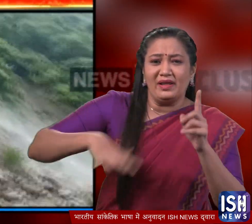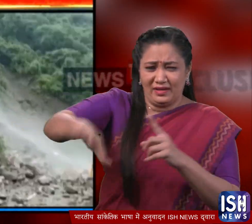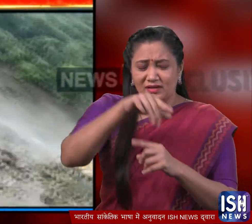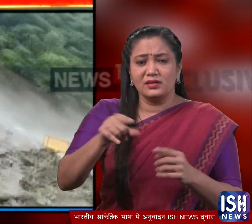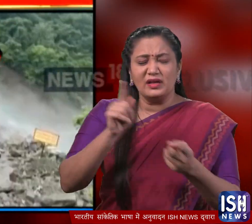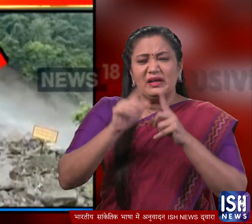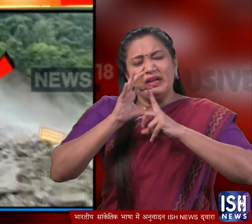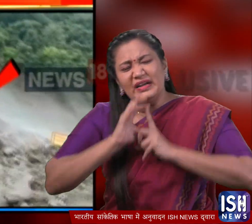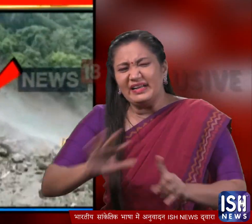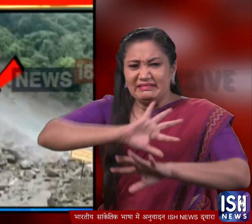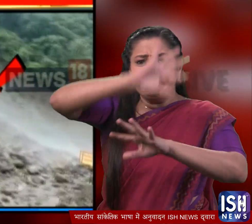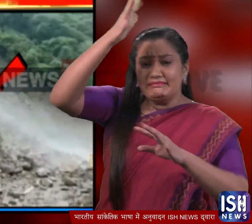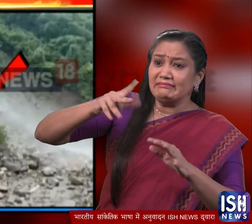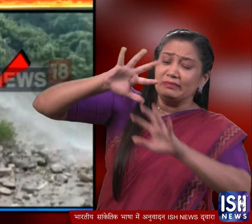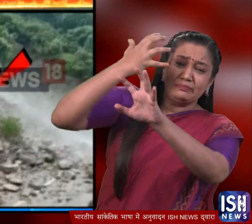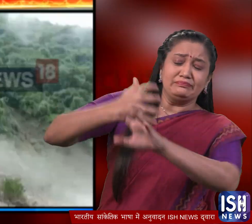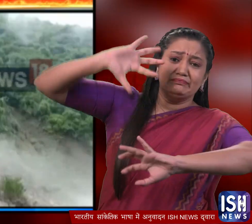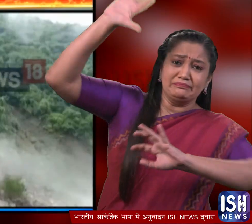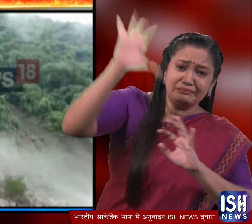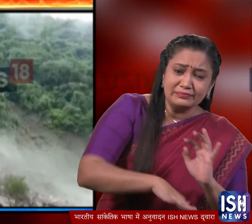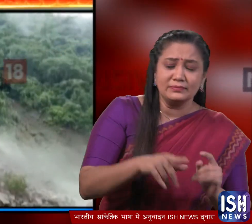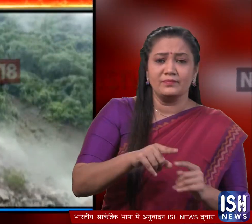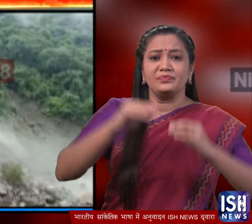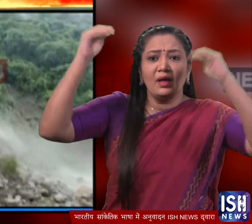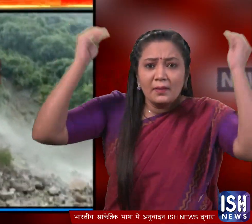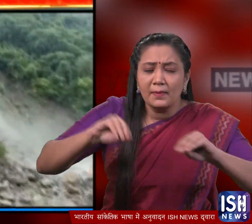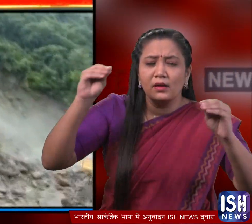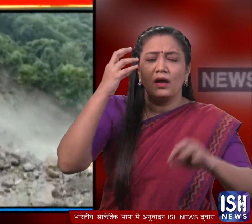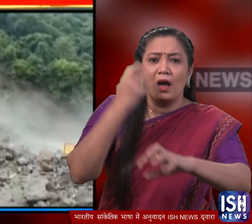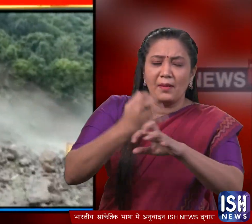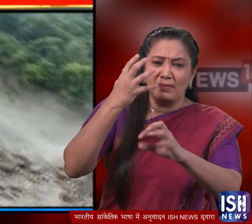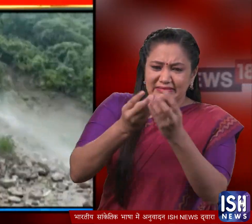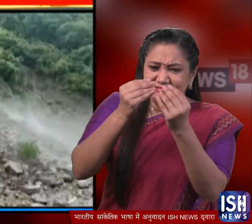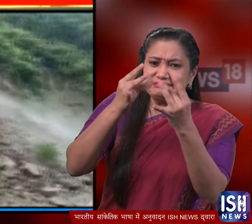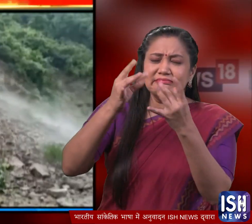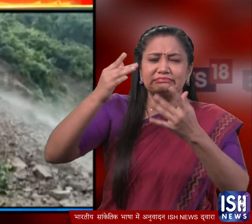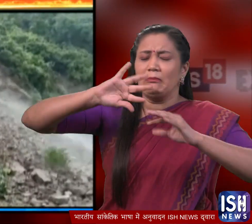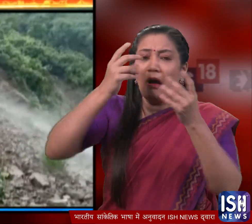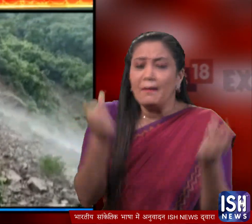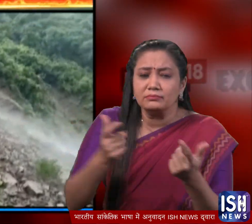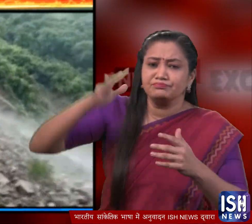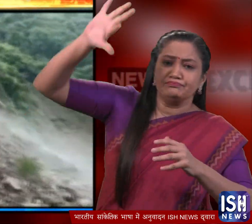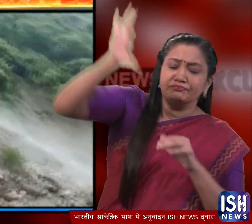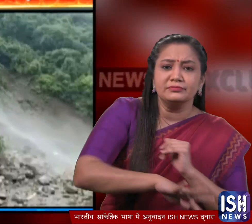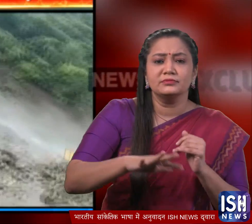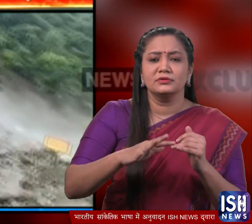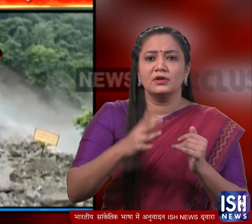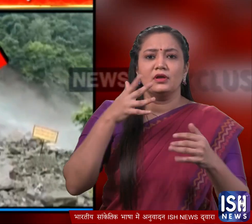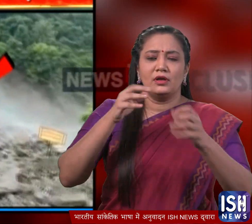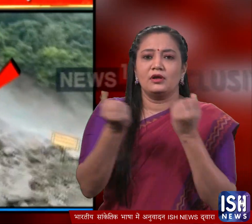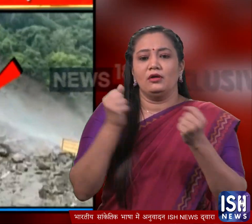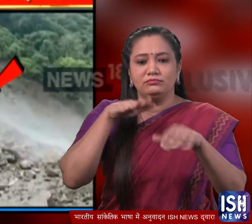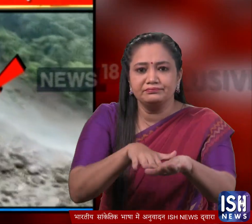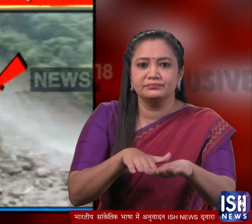पहाड़ खिसकने का एक डरा देने वाला वीडियो सामने आया, जिसमें दिखा कि बारिश के बीच पहाड़ का मलबा अचानक सड़क पर आ गया और इस वजह से